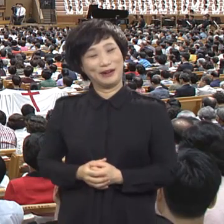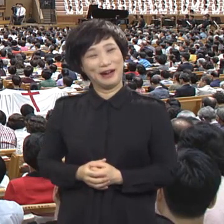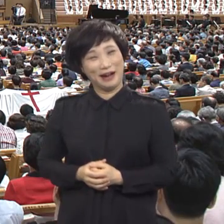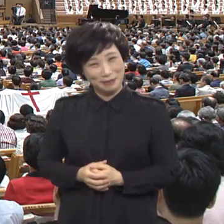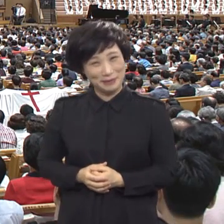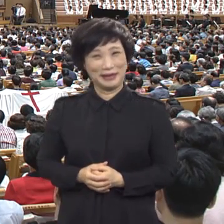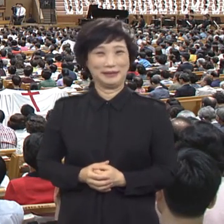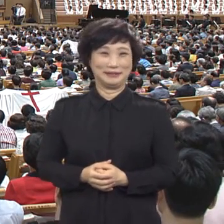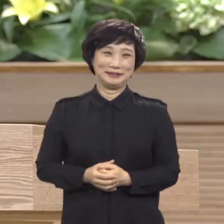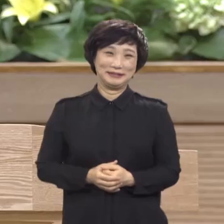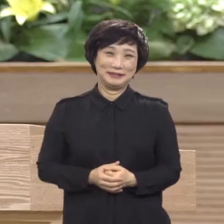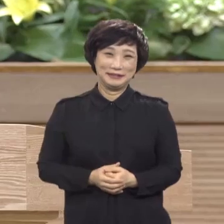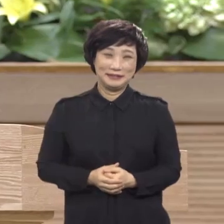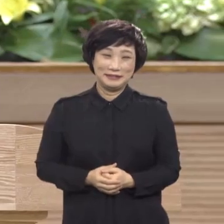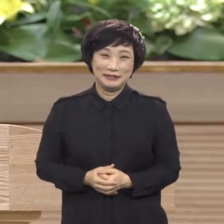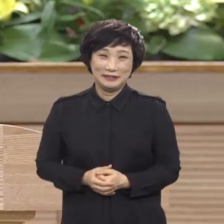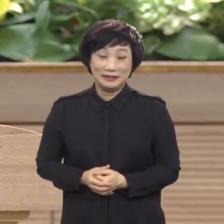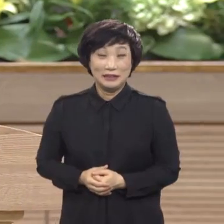주셨습니다.